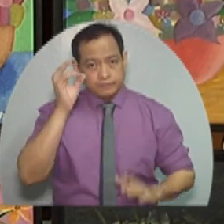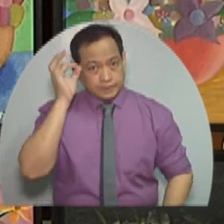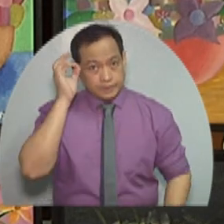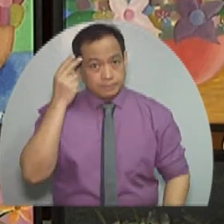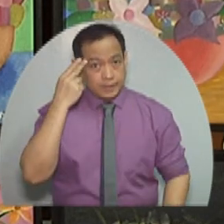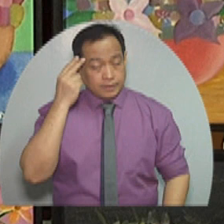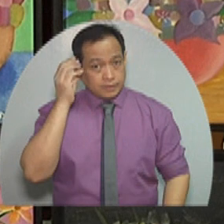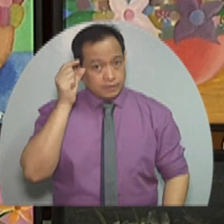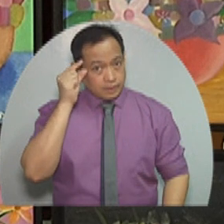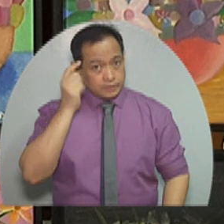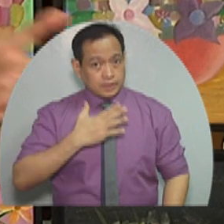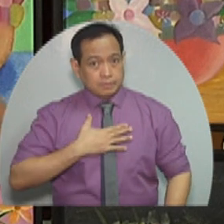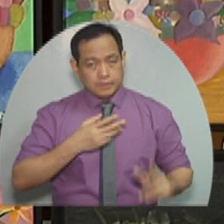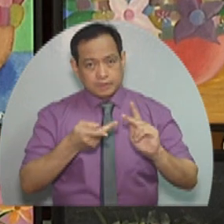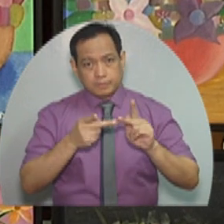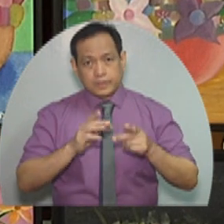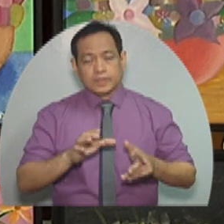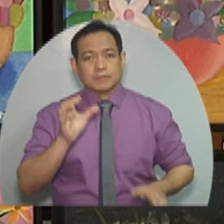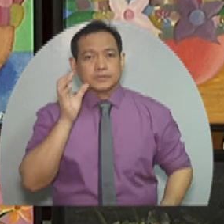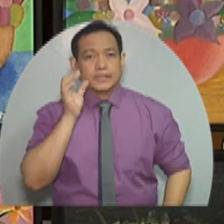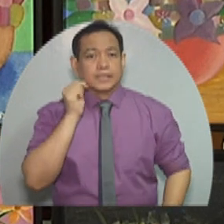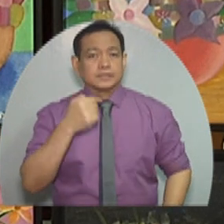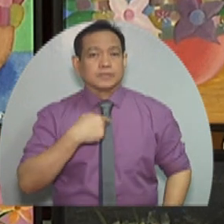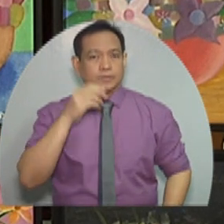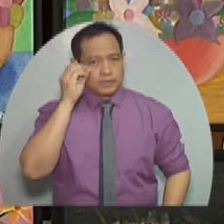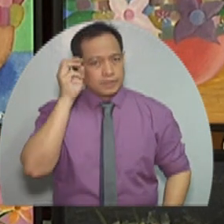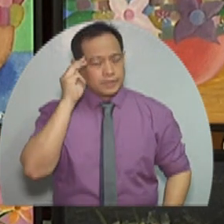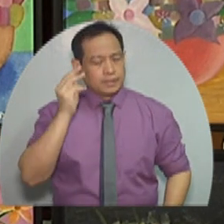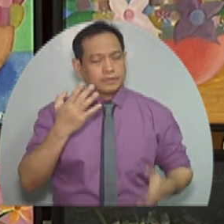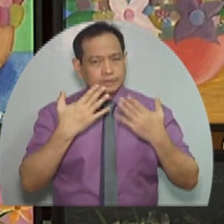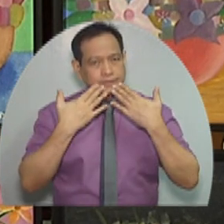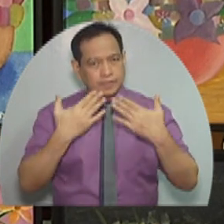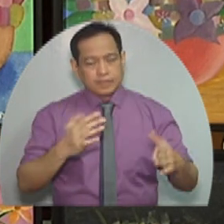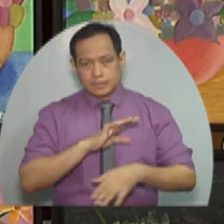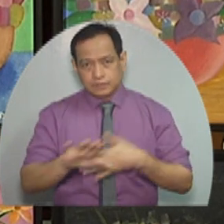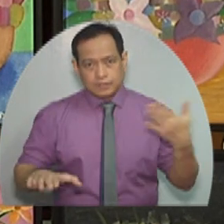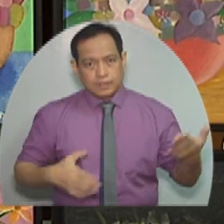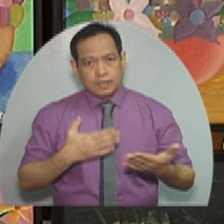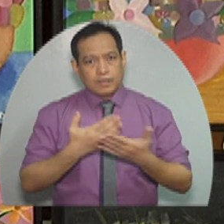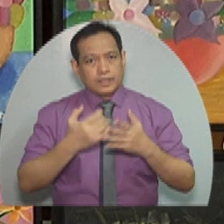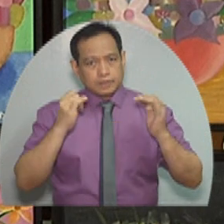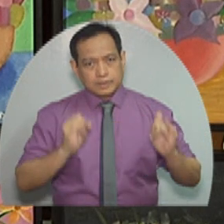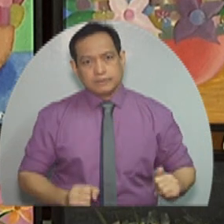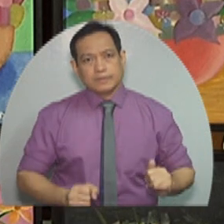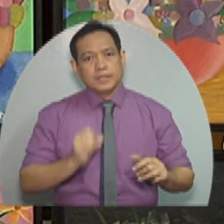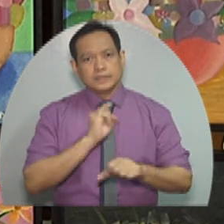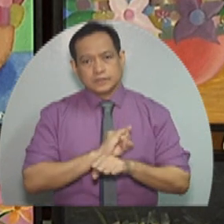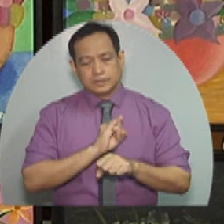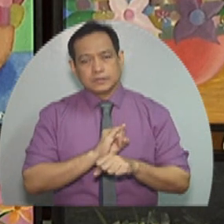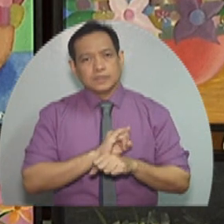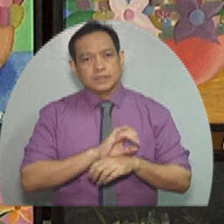Felipe Henry Gozon, ang aking katuwang si Visconi Angeles. Ito po si Orly Mercado, nagpapasalamat sa lahat ng mga